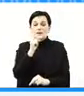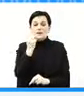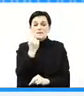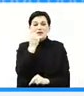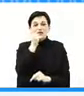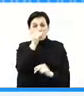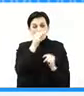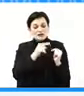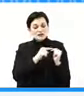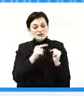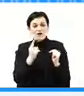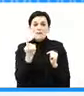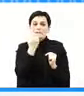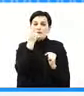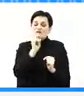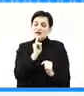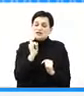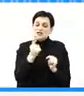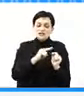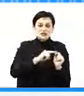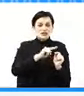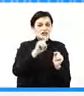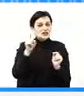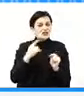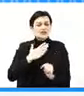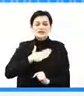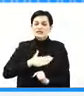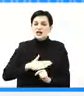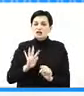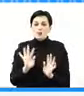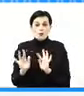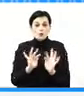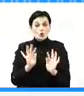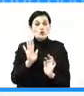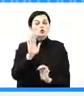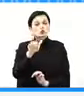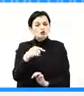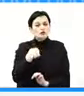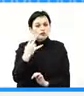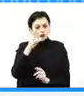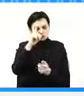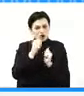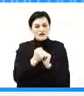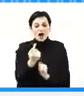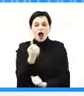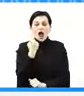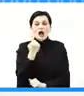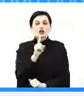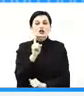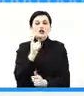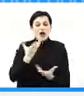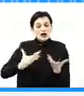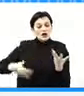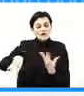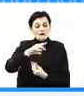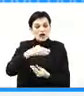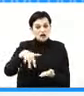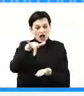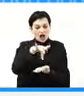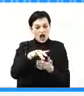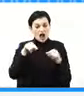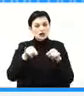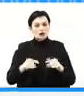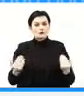თვეების განმავლობაში, პირველი წლის განმავლობაში არ იყოს სასიამოვნო პროცესი, თუმცა ჩვენ უნდა გვახსოვდეს ერთი რამ, რომ ყველა ამ ქალაქში ცხოვრობთ